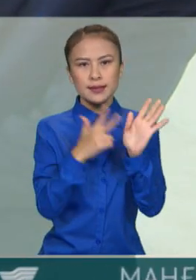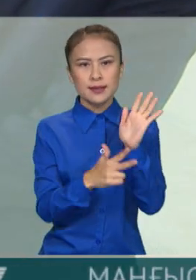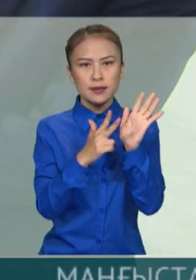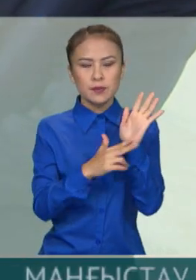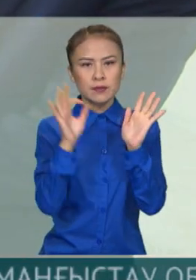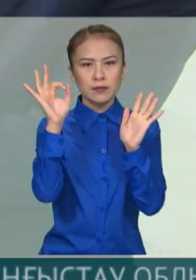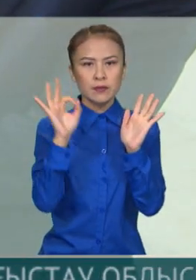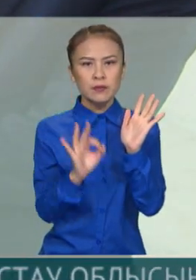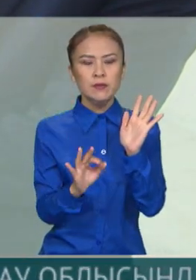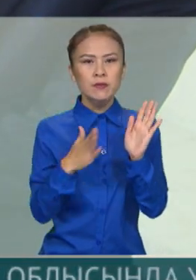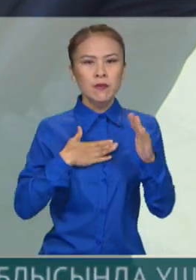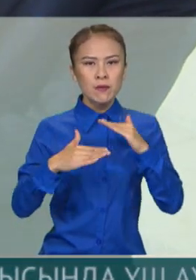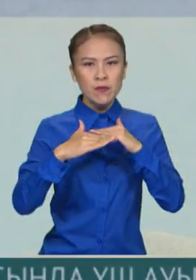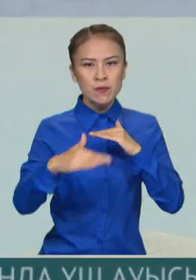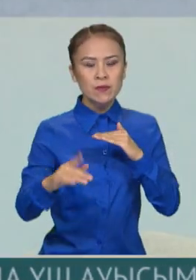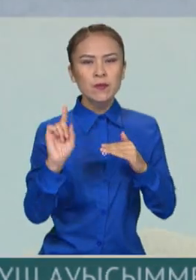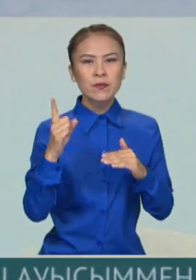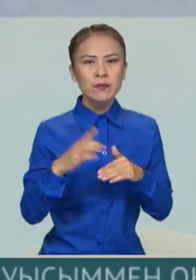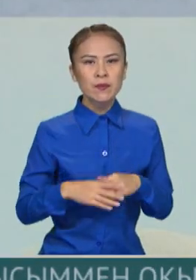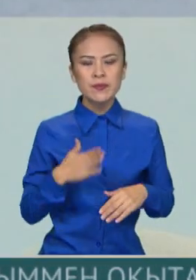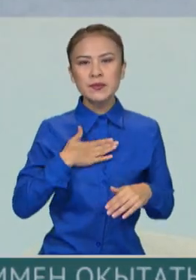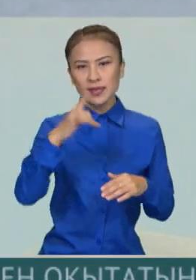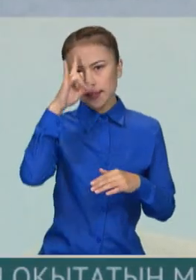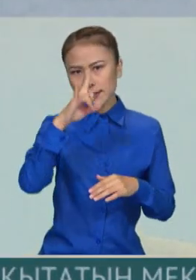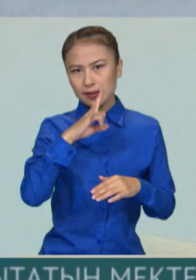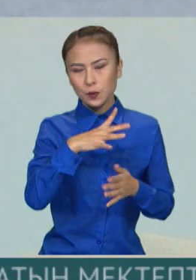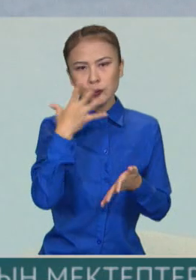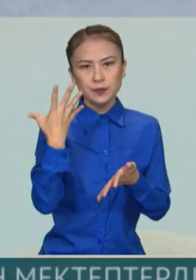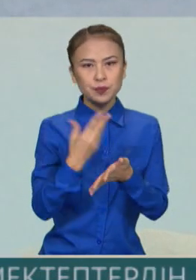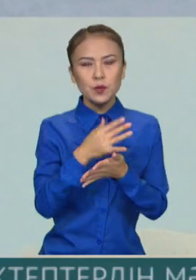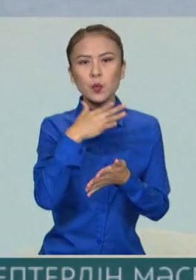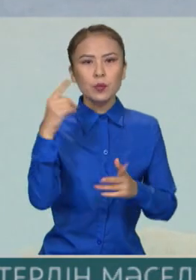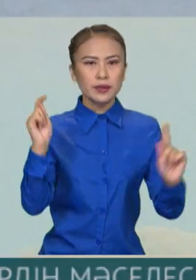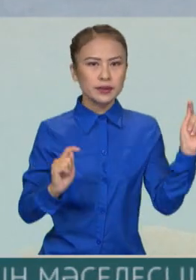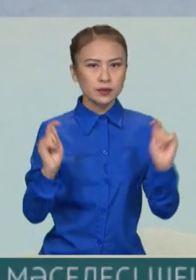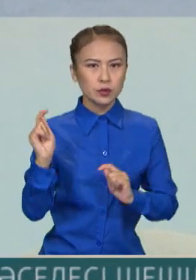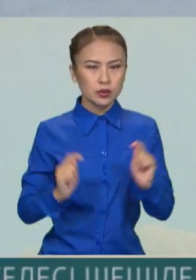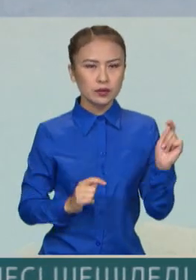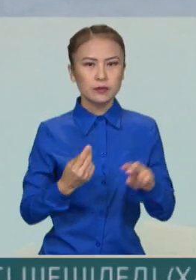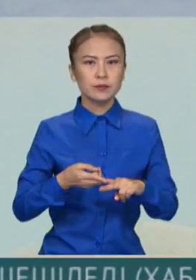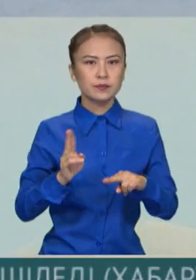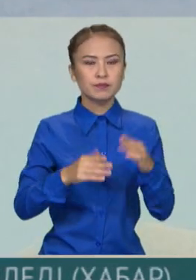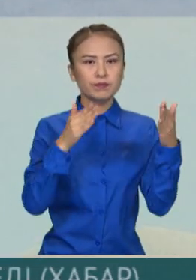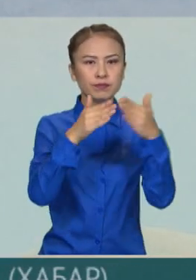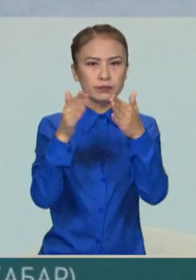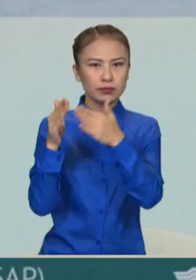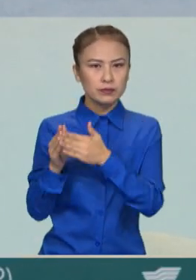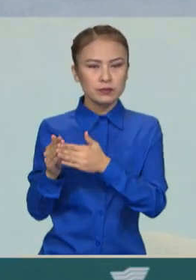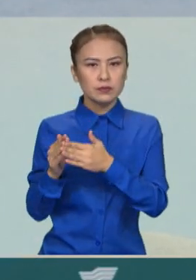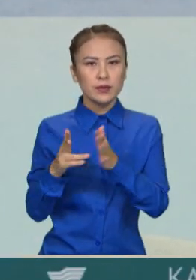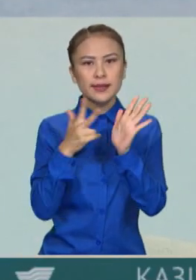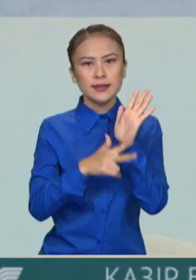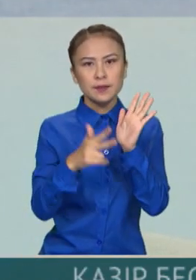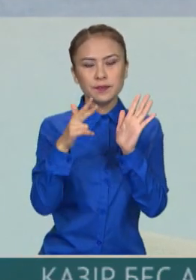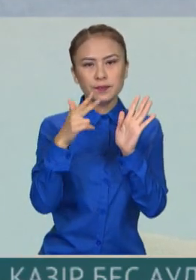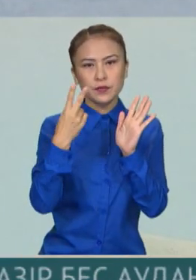80% негізі отандық. Өйткені өзіміздің қазақстандықтардың көп келіп жатты әр өлкелерден.